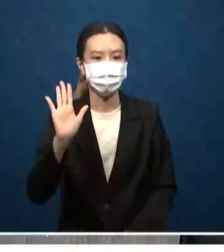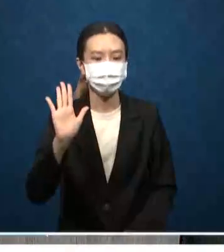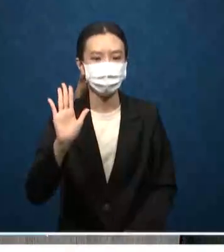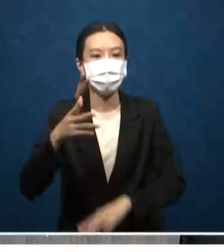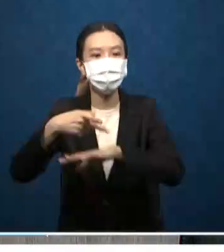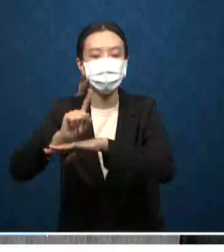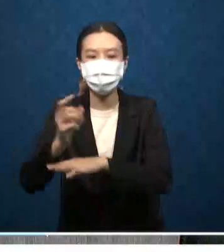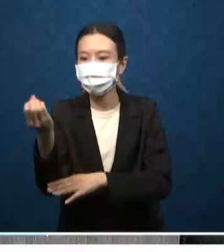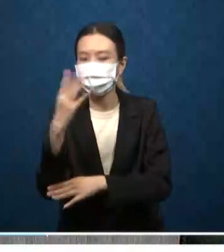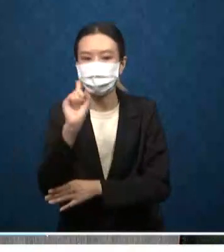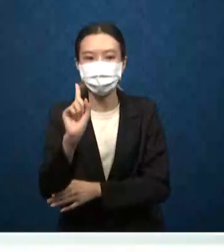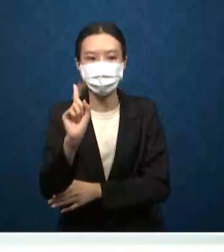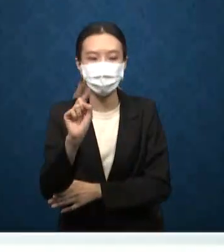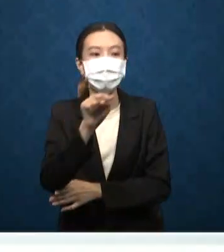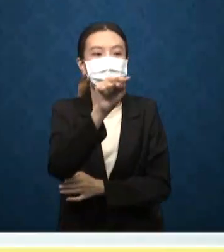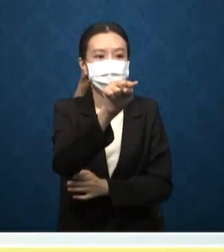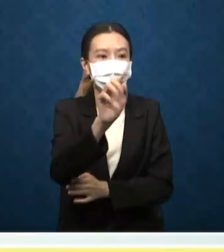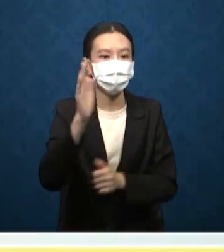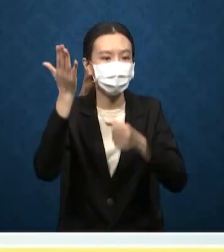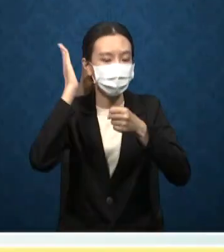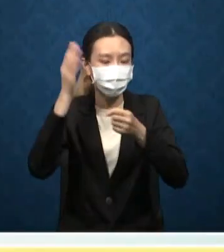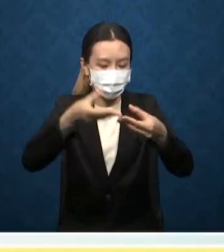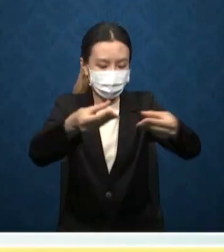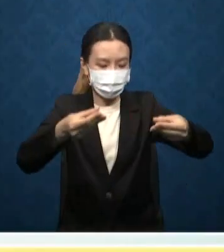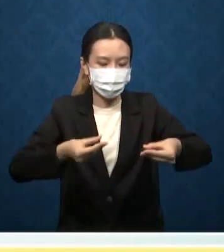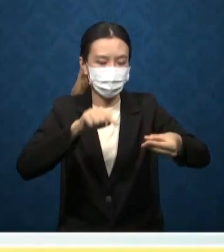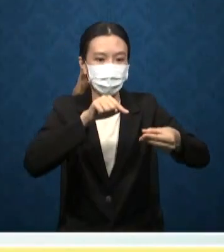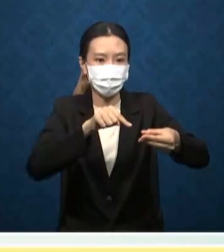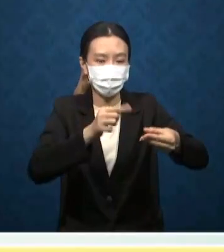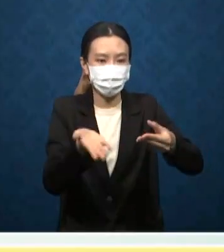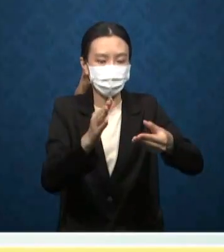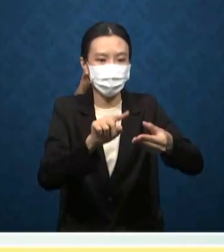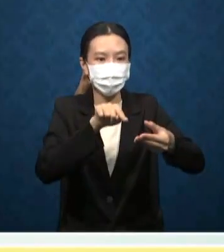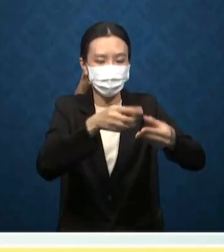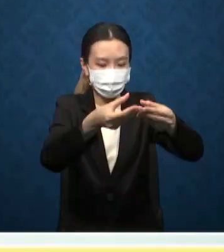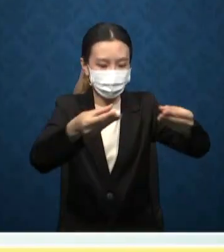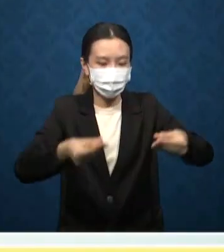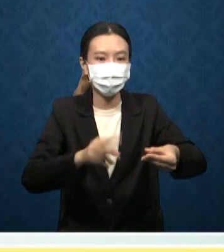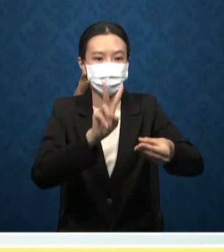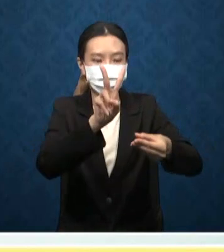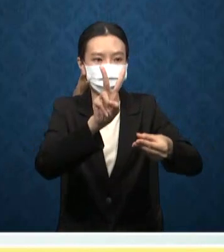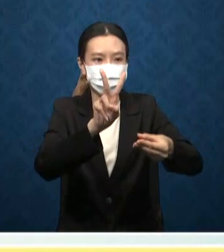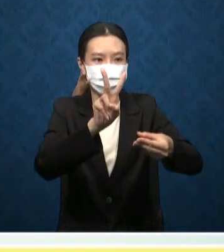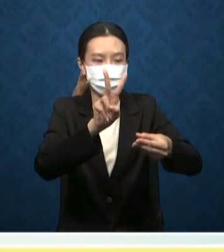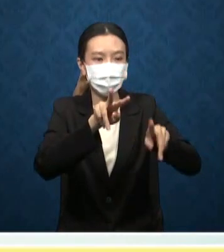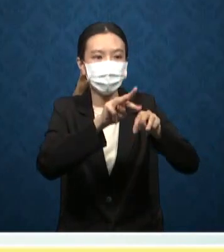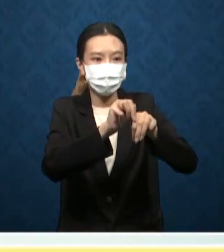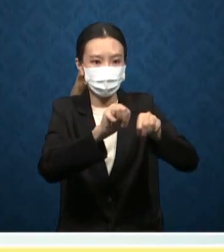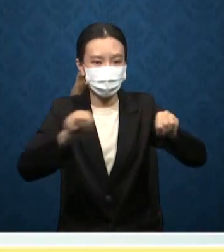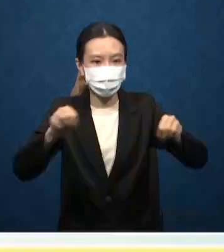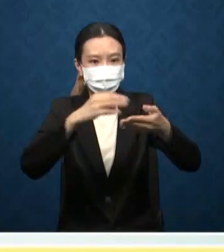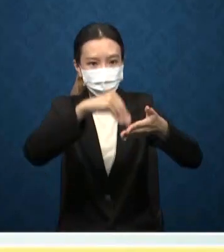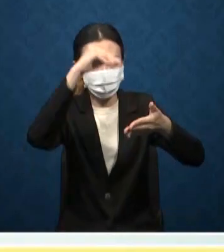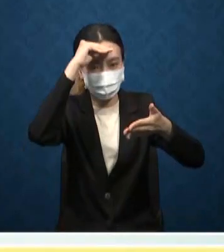อันนี้ที่ท่านอภิปรายมันอยู่ในรายงานฉบับที่ 2มาตรฐานยกระดับมาตรฐานในการศึกษา